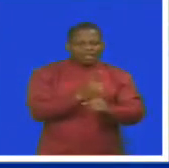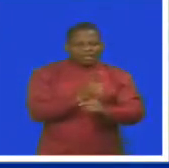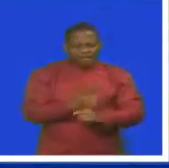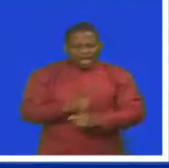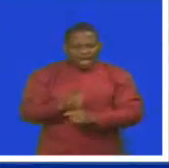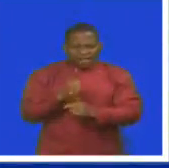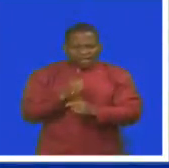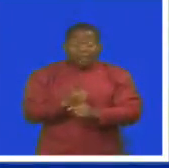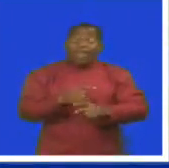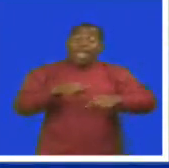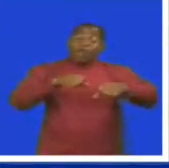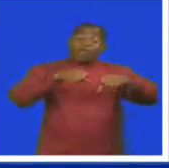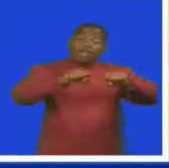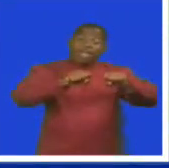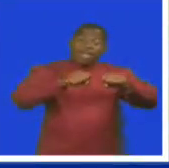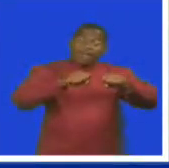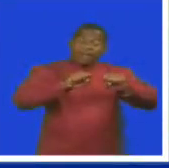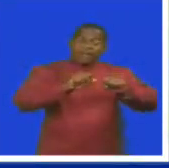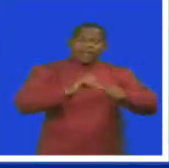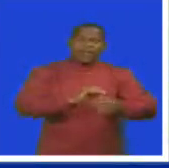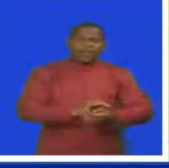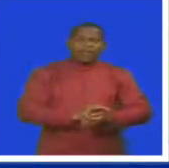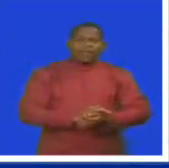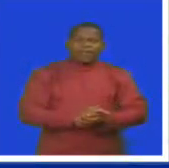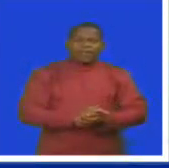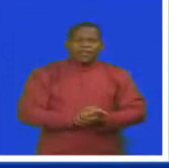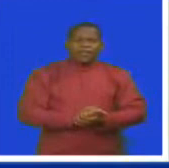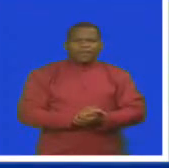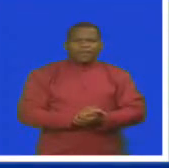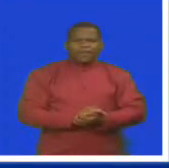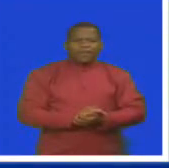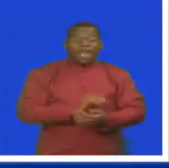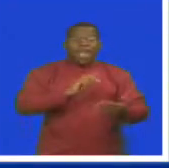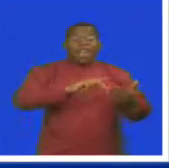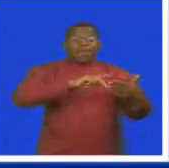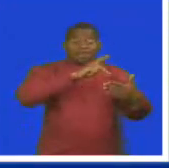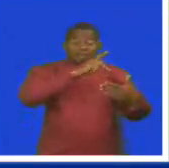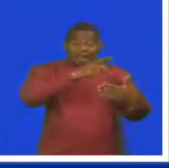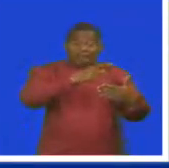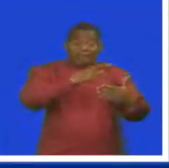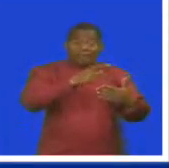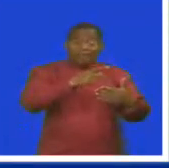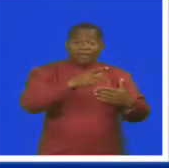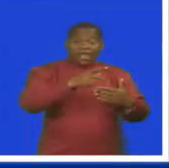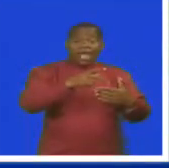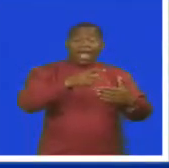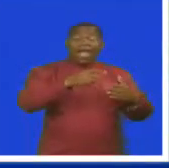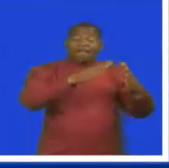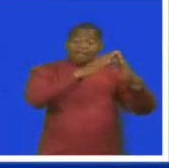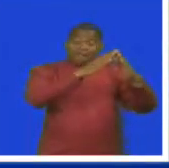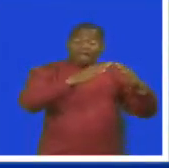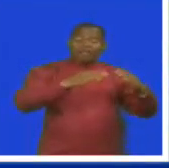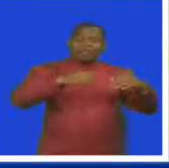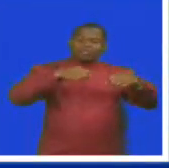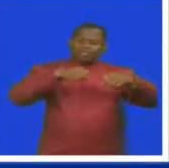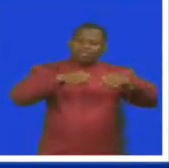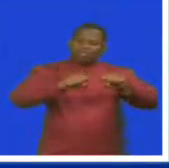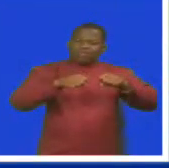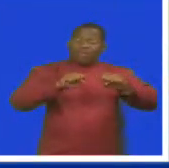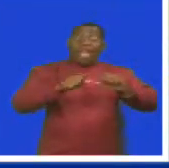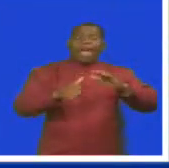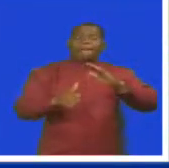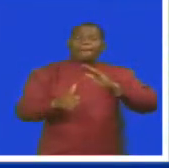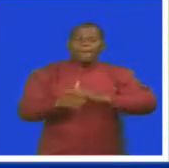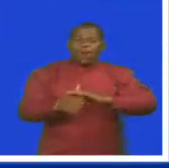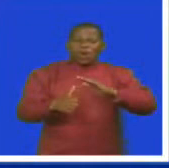lehlukene so ke ngicabanga ukuthi lohlelo lolu lo ministry of tinkundla lubaluleke kakhulu kuzovusezela abahlonishwa